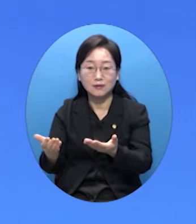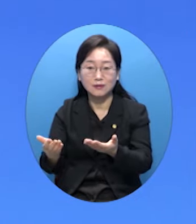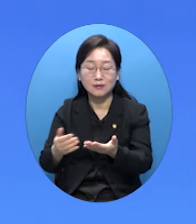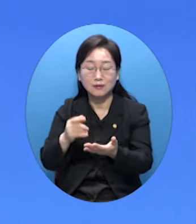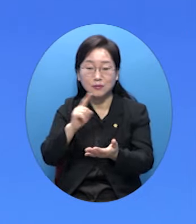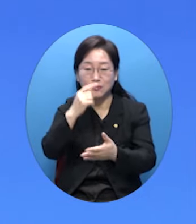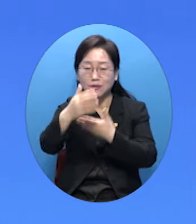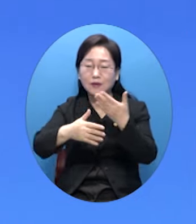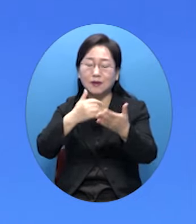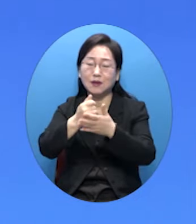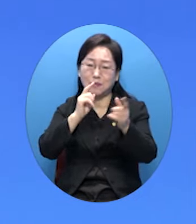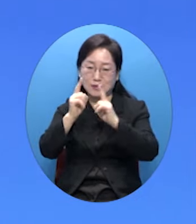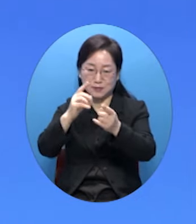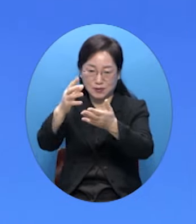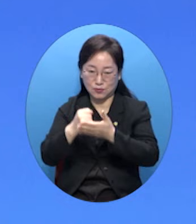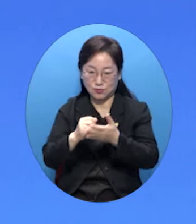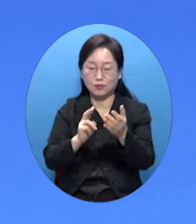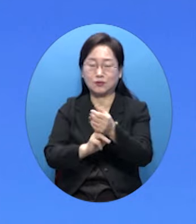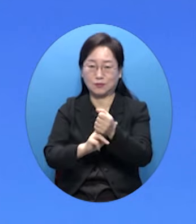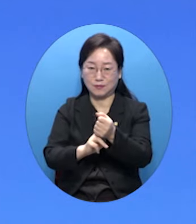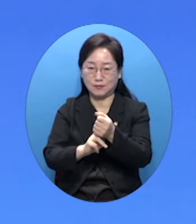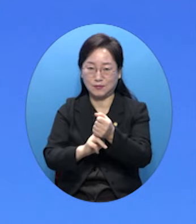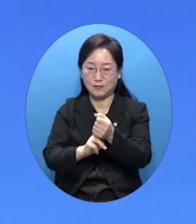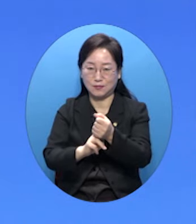말씀을 통하여 우리에게 기적을 가져오는 것입니다.